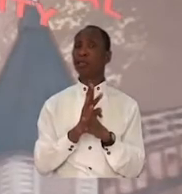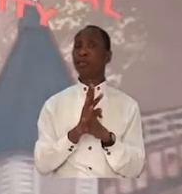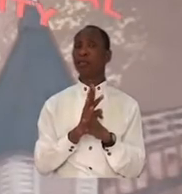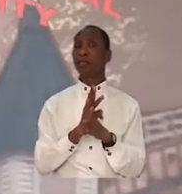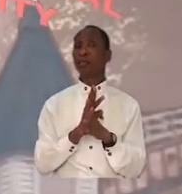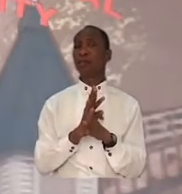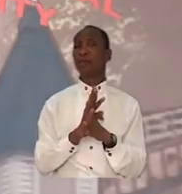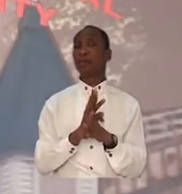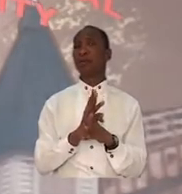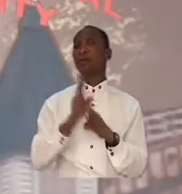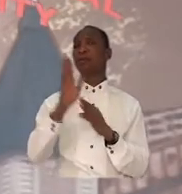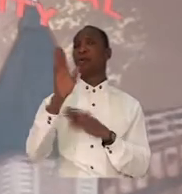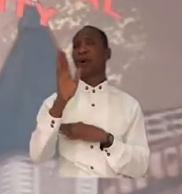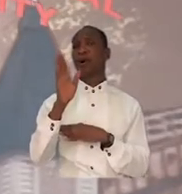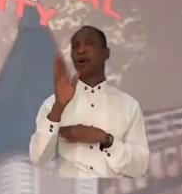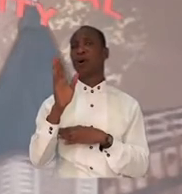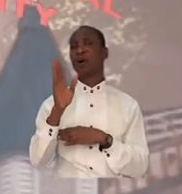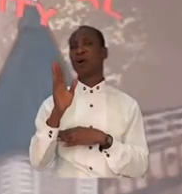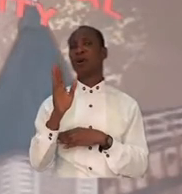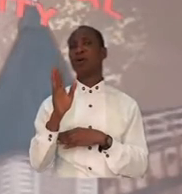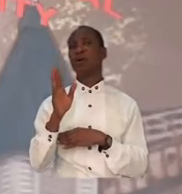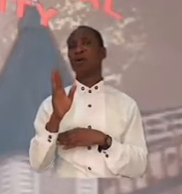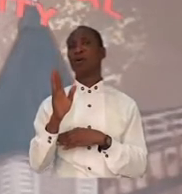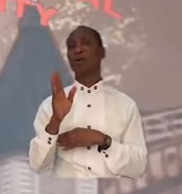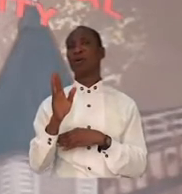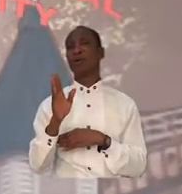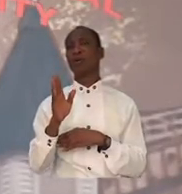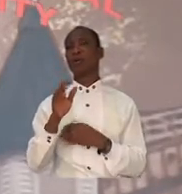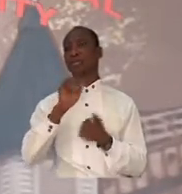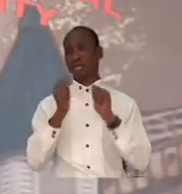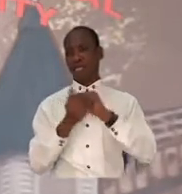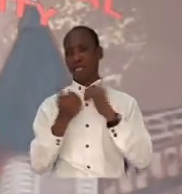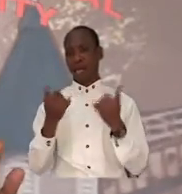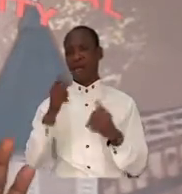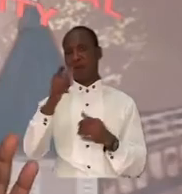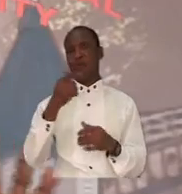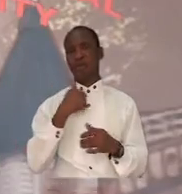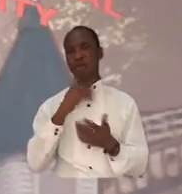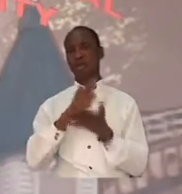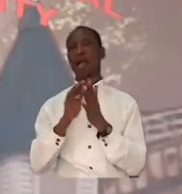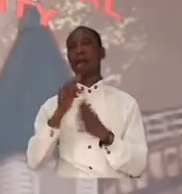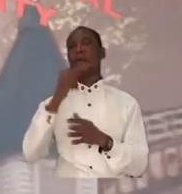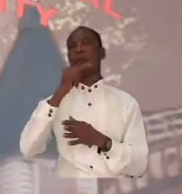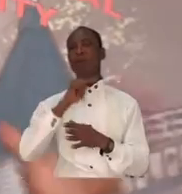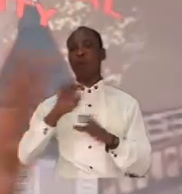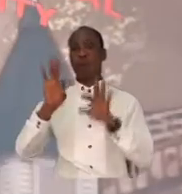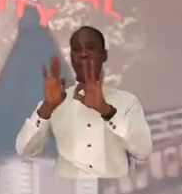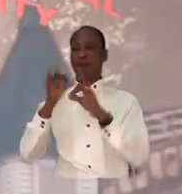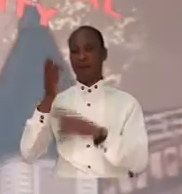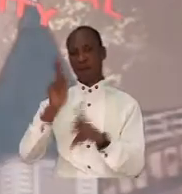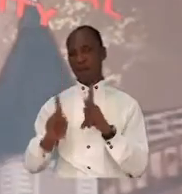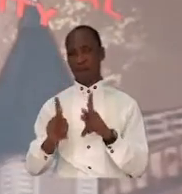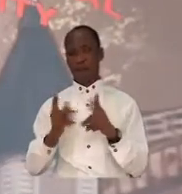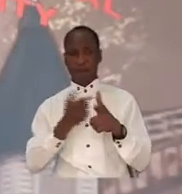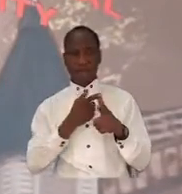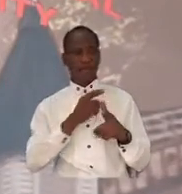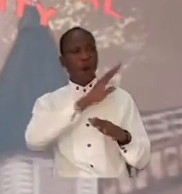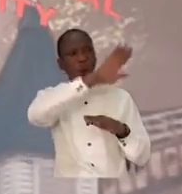ano. Ya samba beye Noah nasefu wano. Adam, nne nipa yina yefirinu